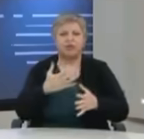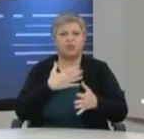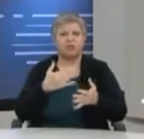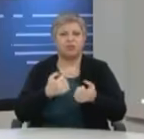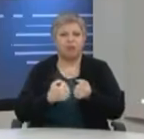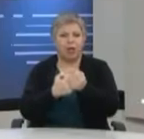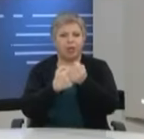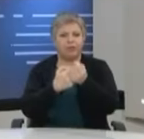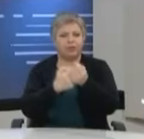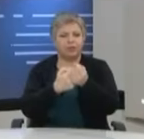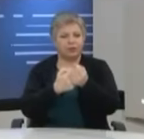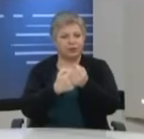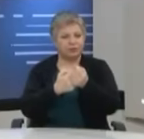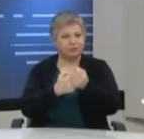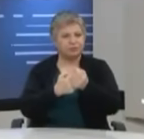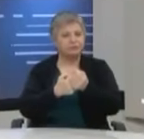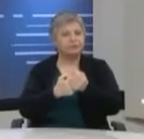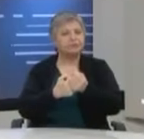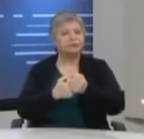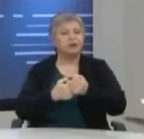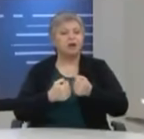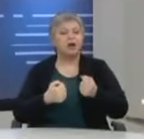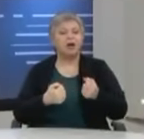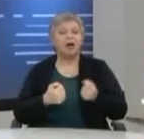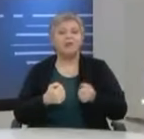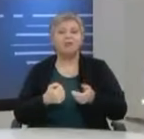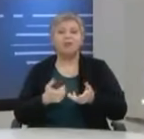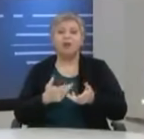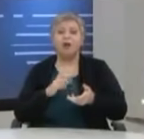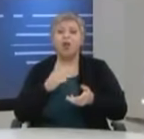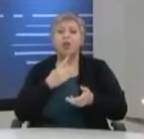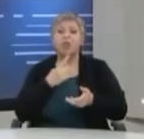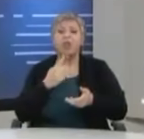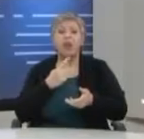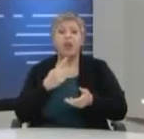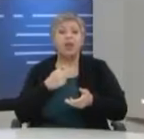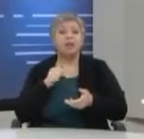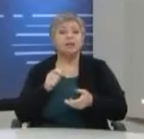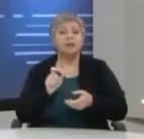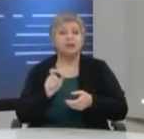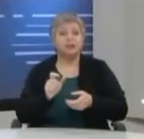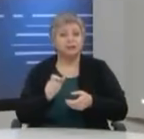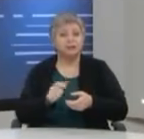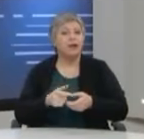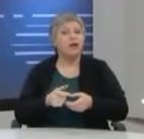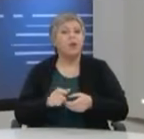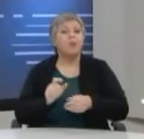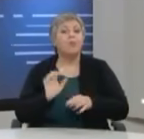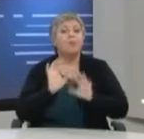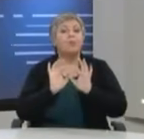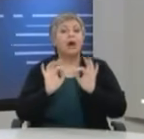υποστηρίζεται, δεν αναφέρει ούτε σε ένα σημείο της τη λέξη Μακεδονία ή